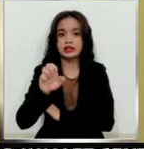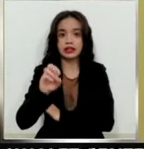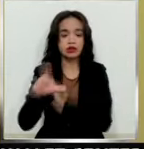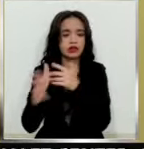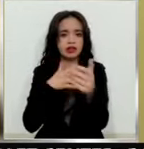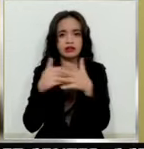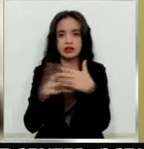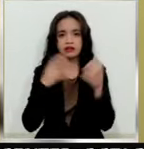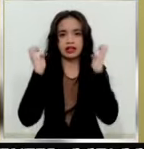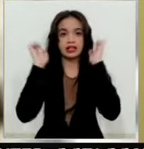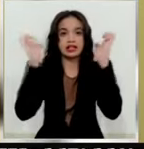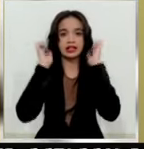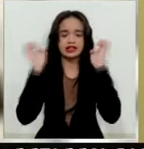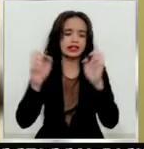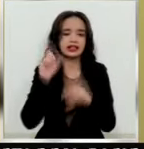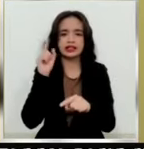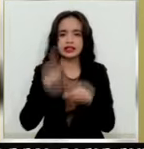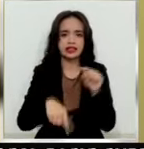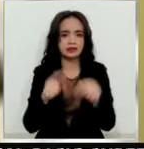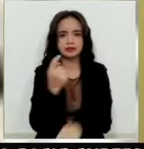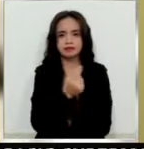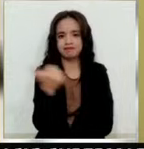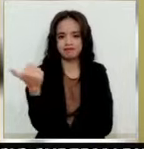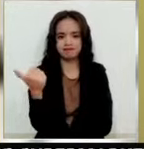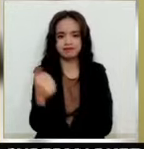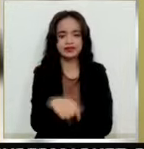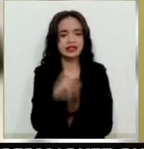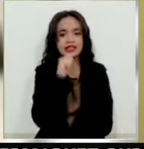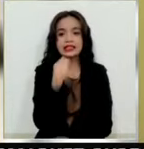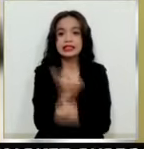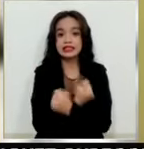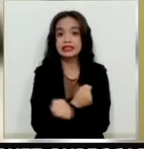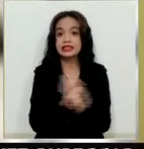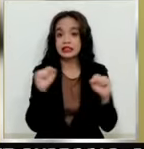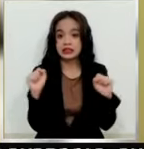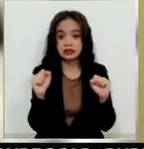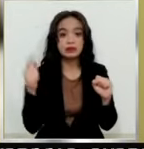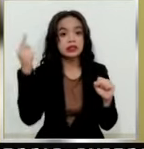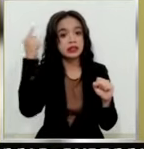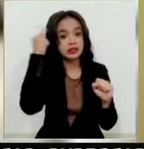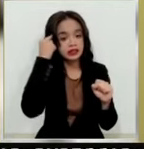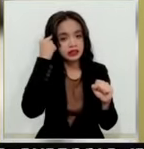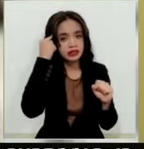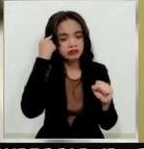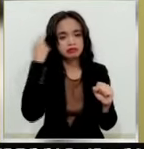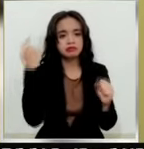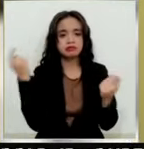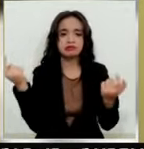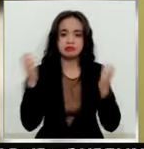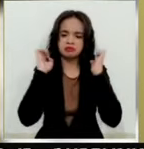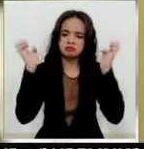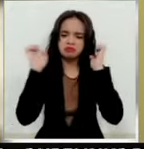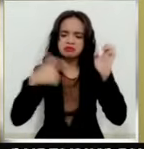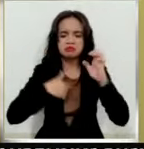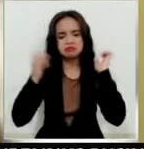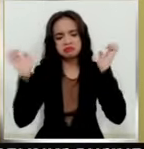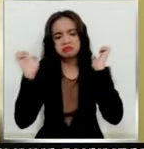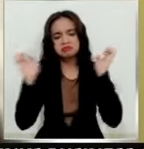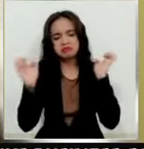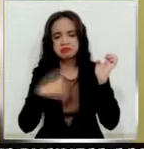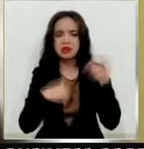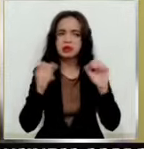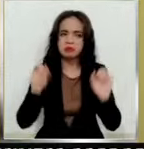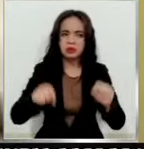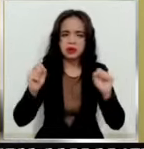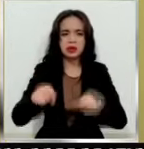po matatanggal yun. So it's not safe to assume or to think na nag-exercise naman ako. So pwede akong kumain